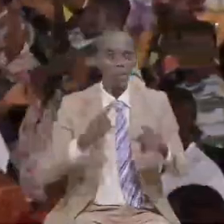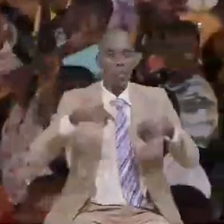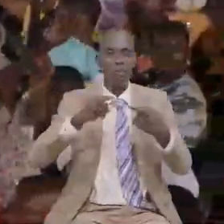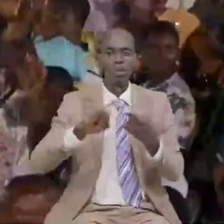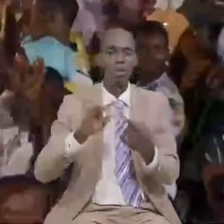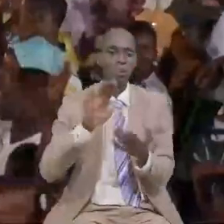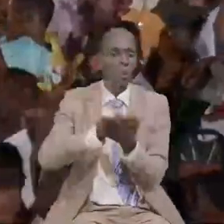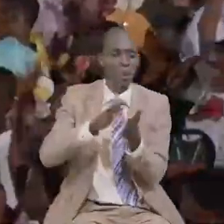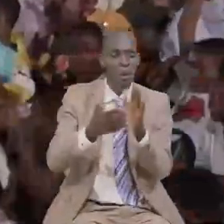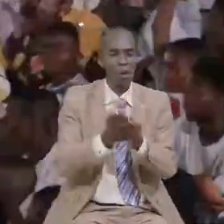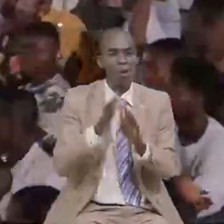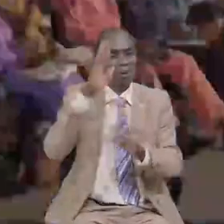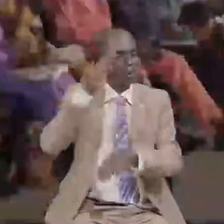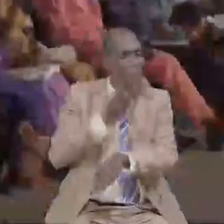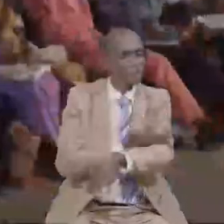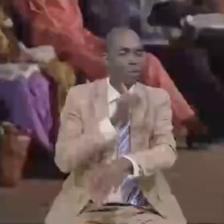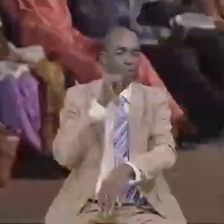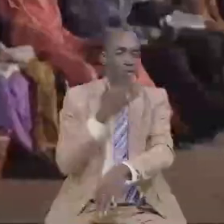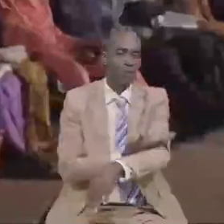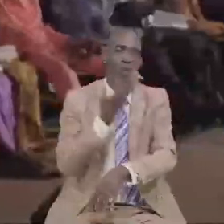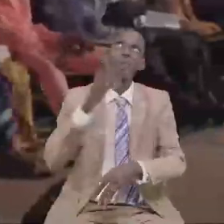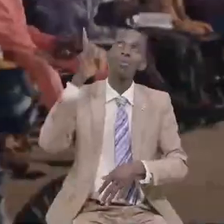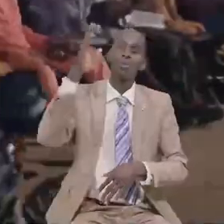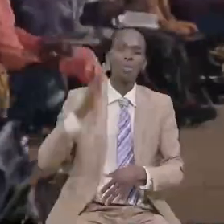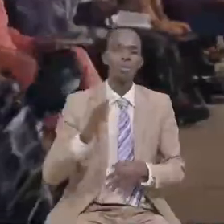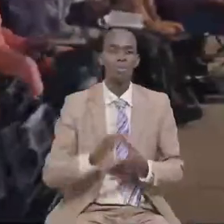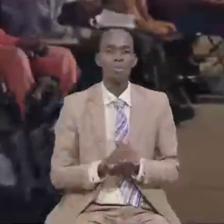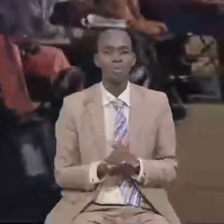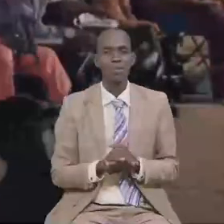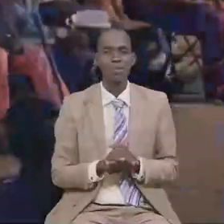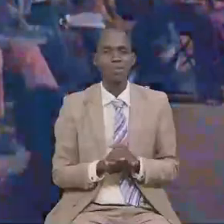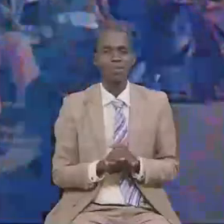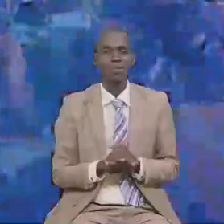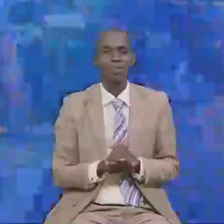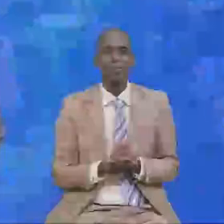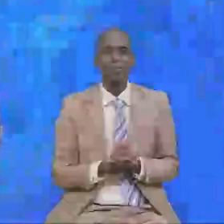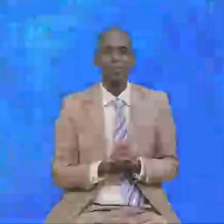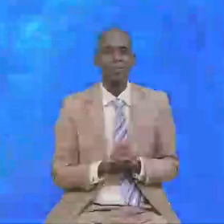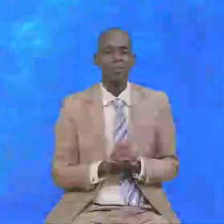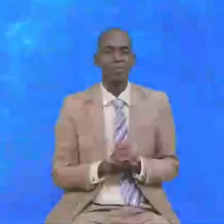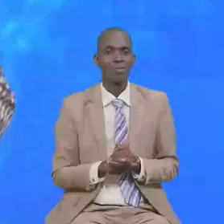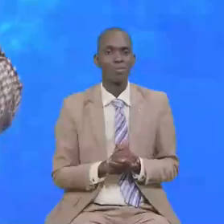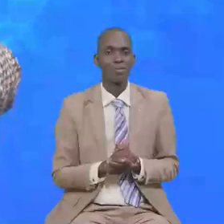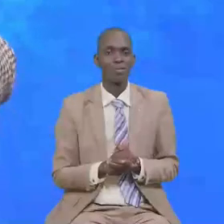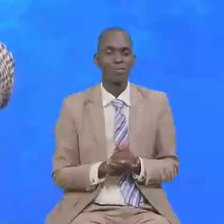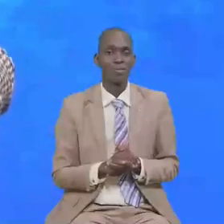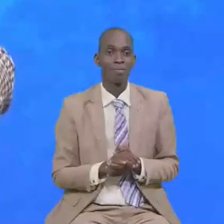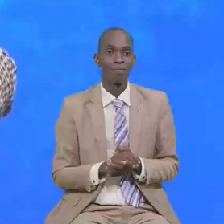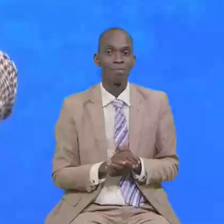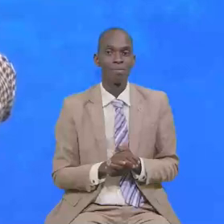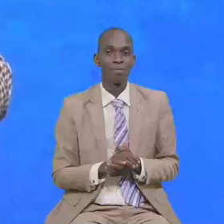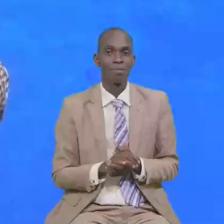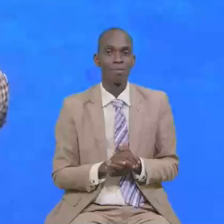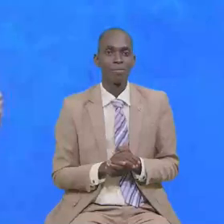devenir fils de Dieu. Fille de Dieu, enfant de Dieu. la tête est baissée et